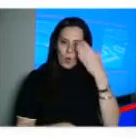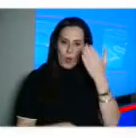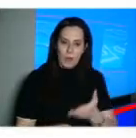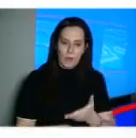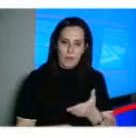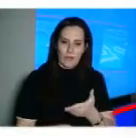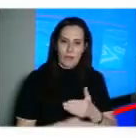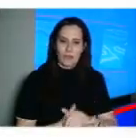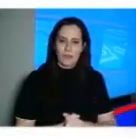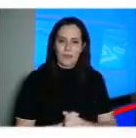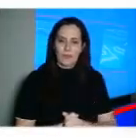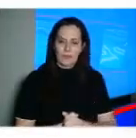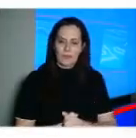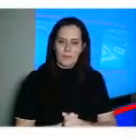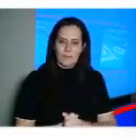אתה רואה את הקמפיין הזה?